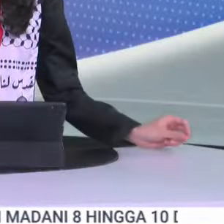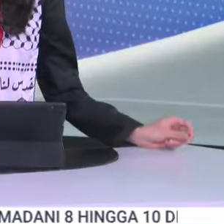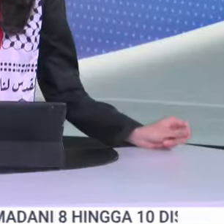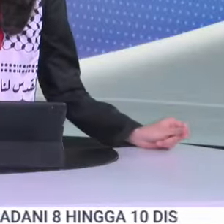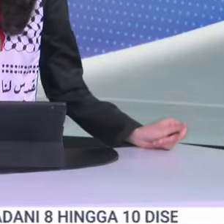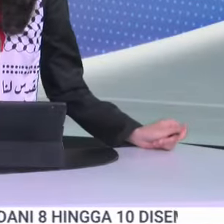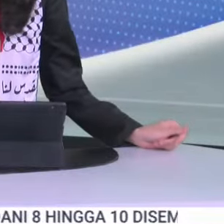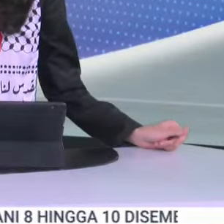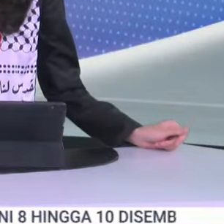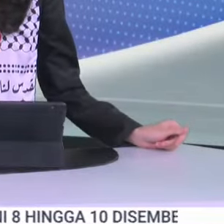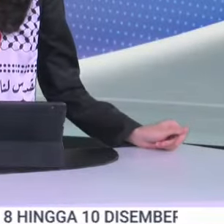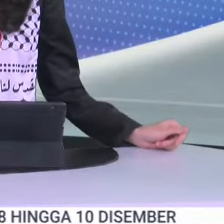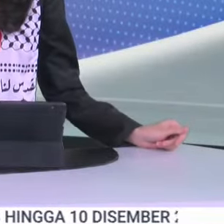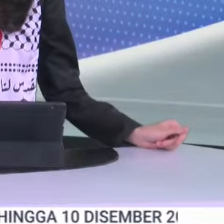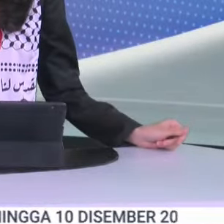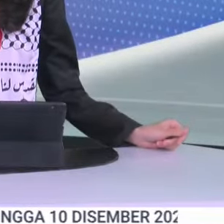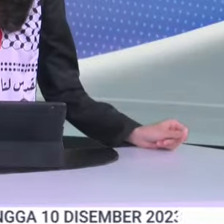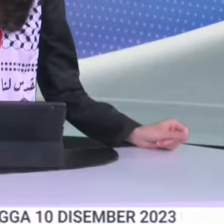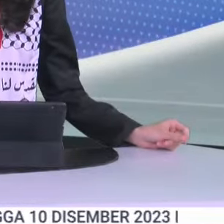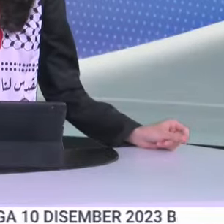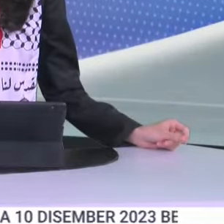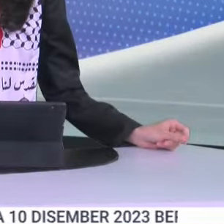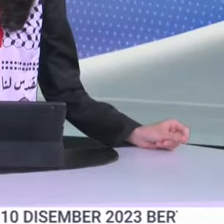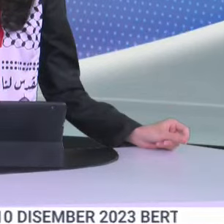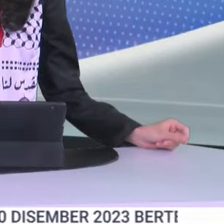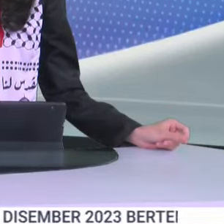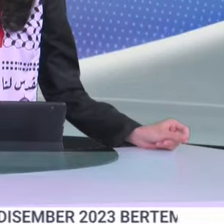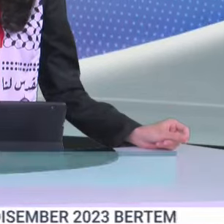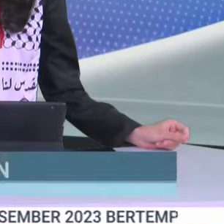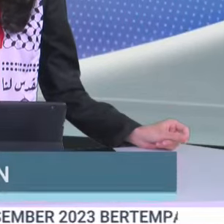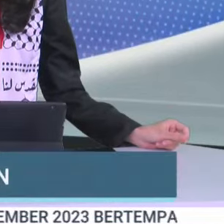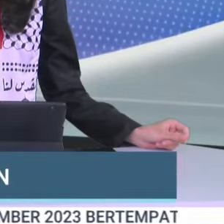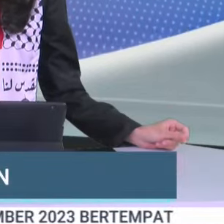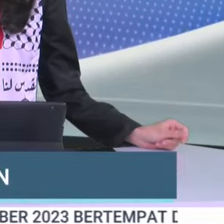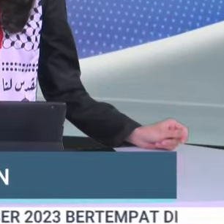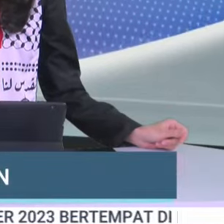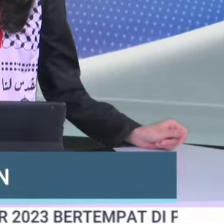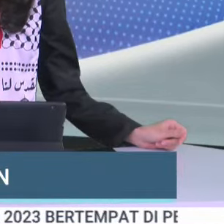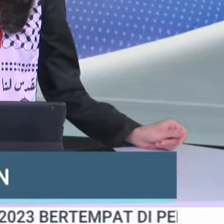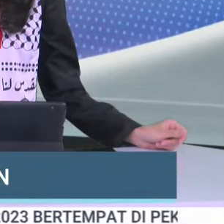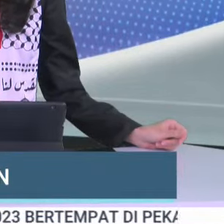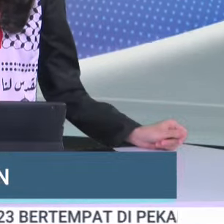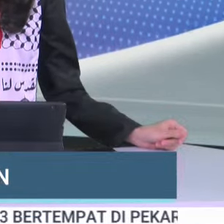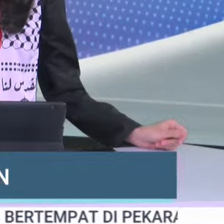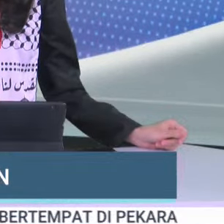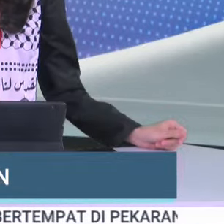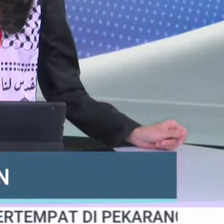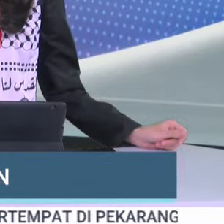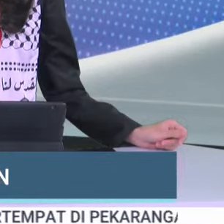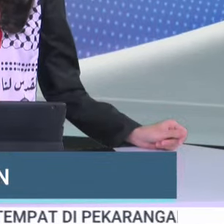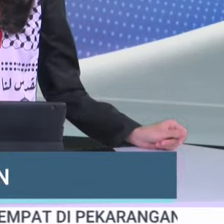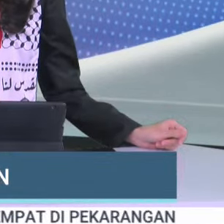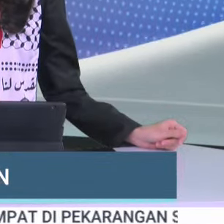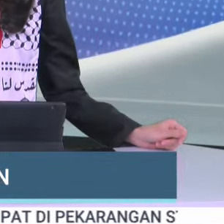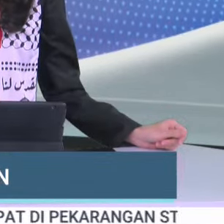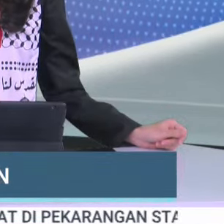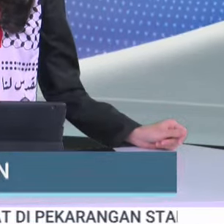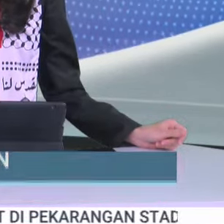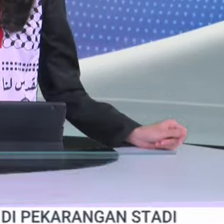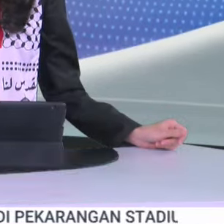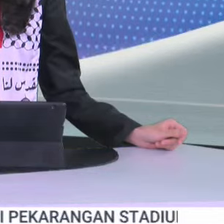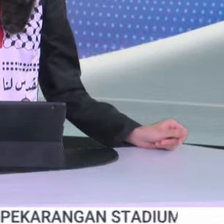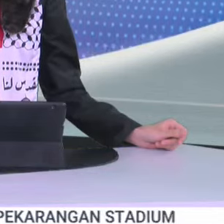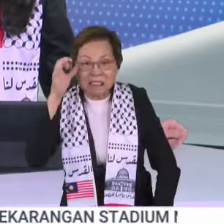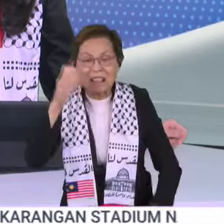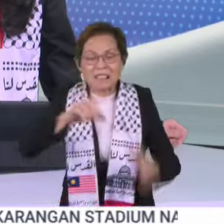esok Assalamualaikum dan salam Malaysia Madani pengecualian visa selama 30 hari bagi Rakyat Cina dan India ke Malaysia berkuat